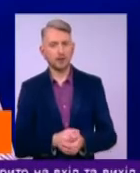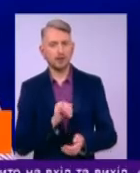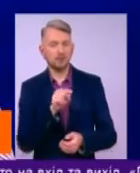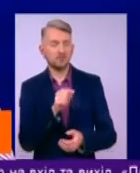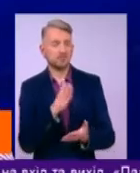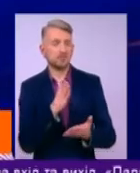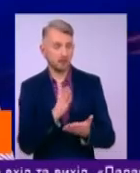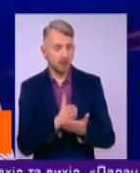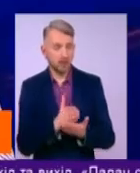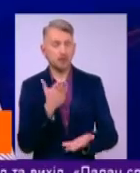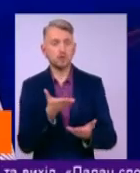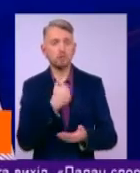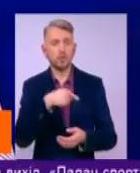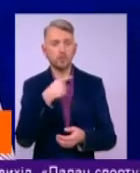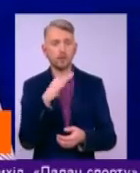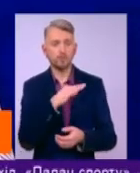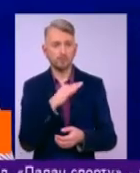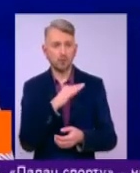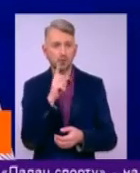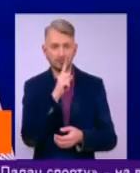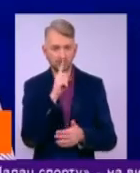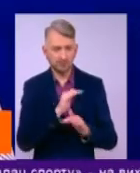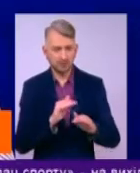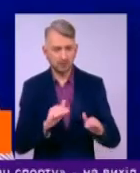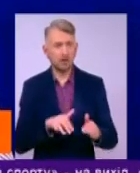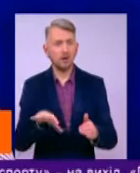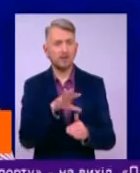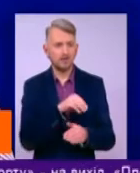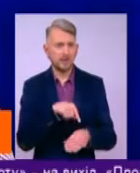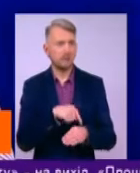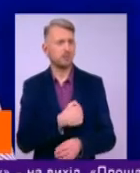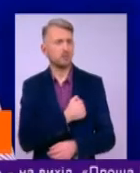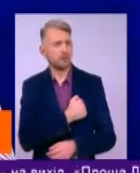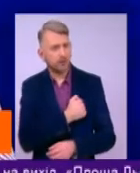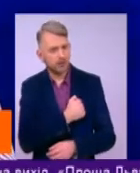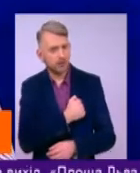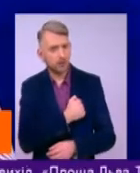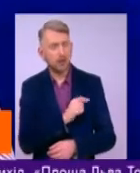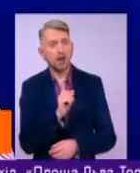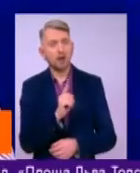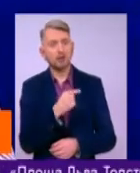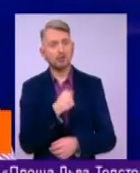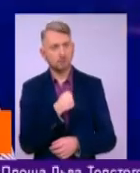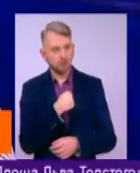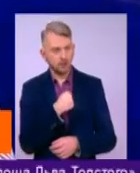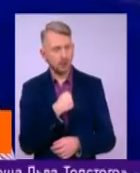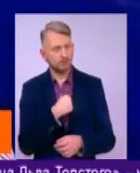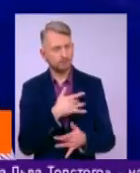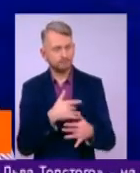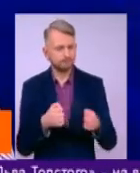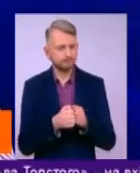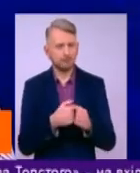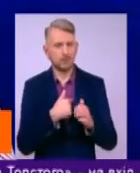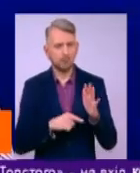має місце бути. Якщо ми говоримо про малолітніх, то всі зазвичай співчувають. Але, знову ж таки, я також стою на тому, я з цього почала,